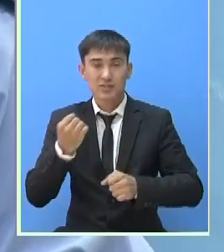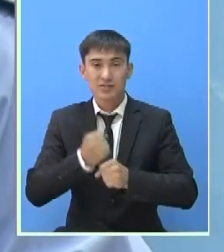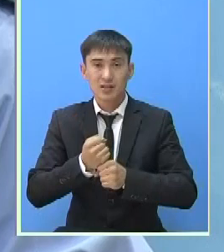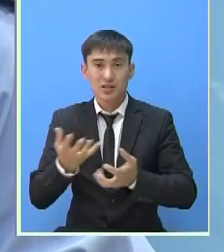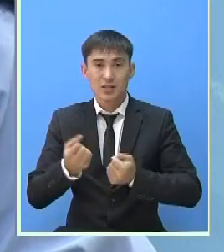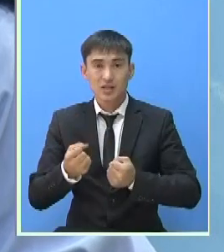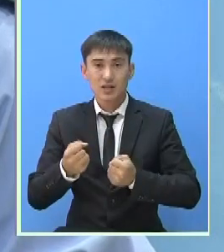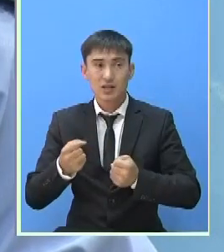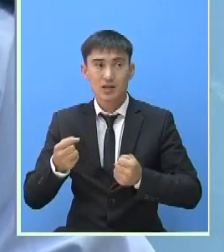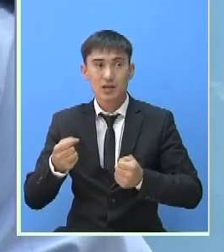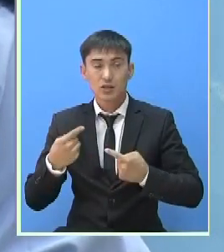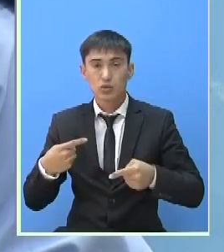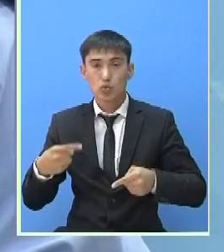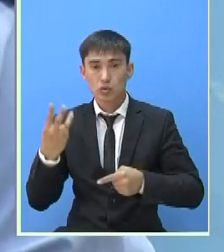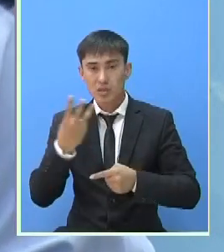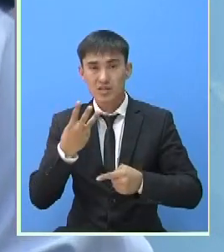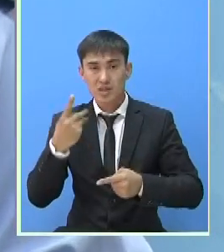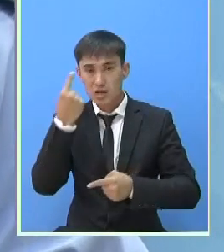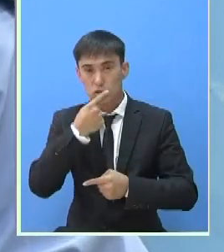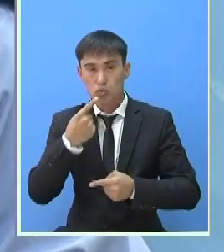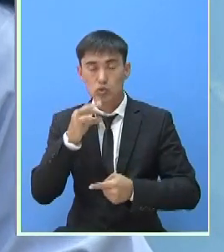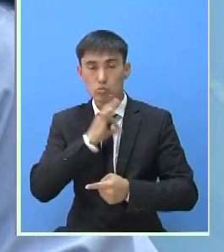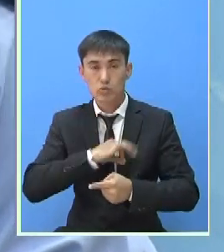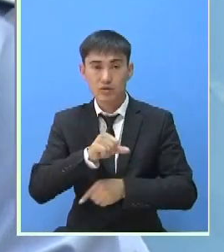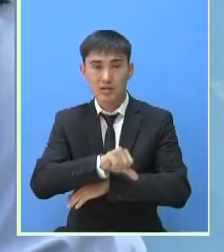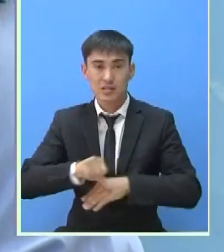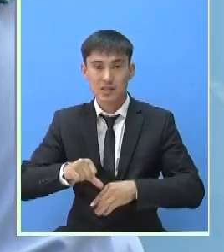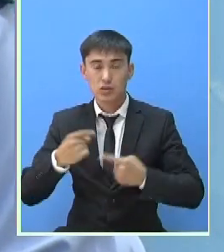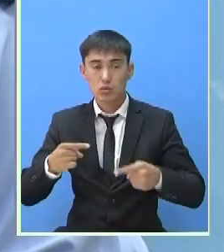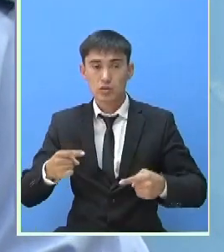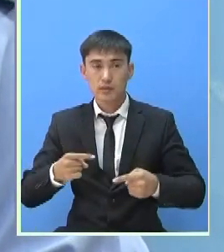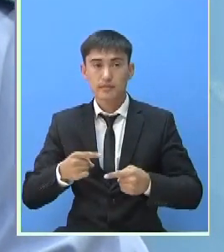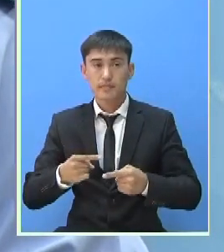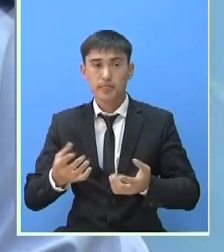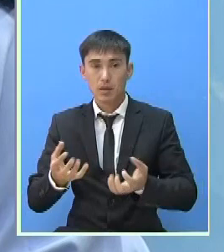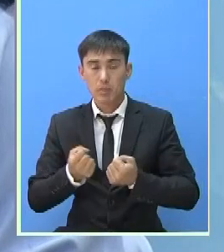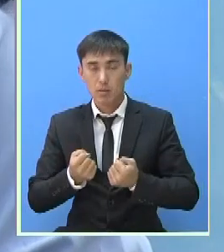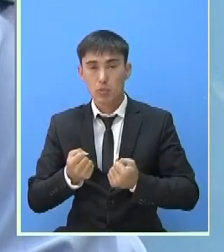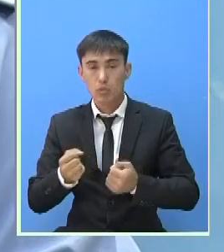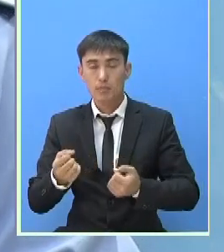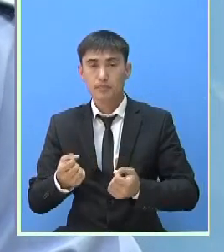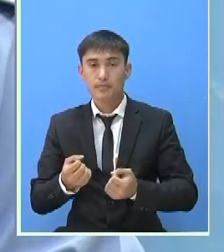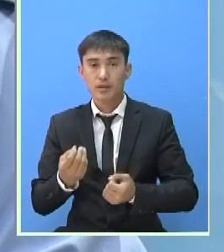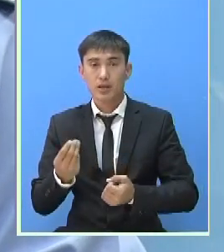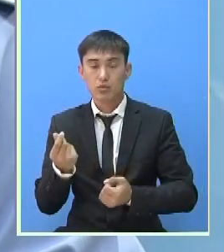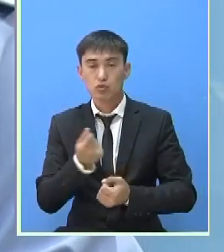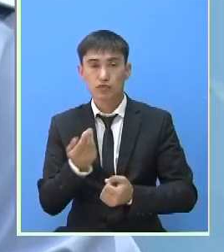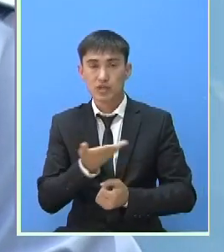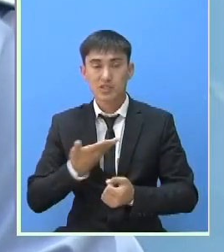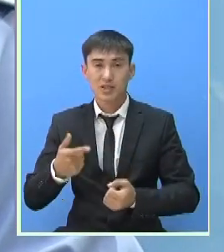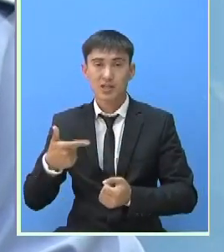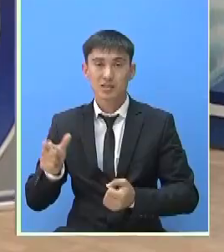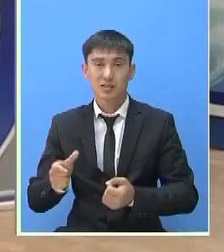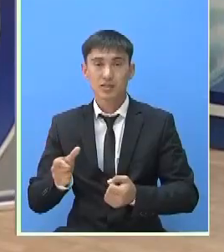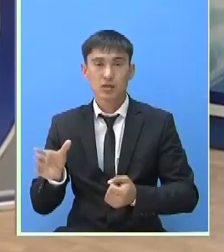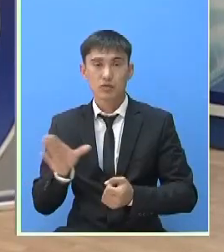либо ли же третье лицо, используя его IP-адреса и другие методы, приобрел, похитил имущество наших граждан. То